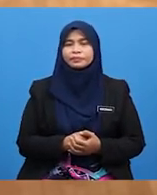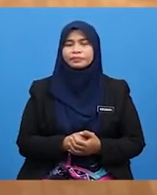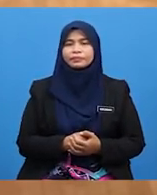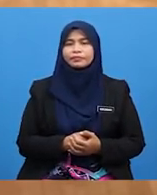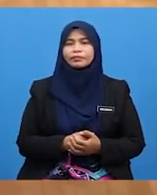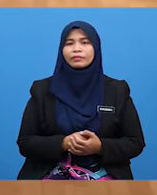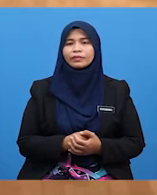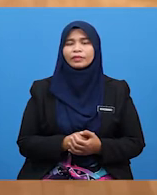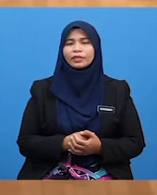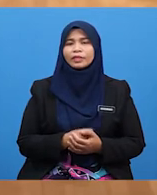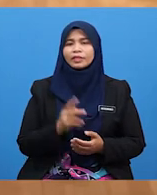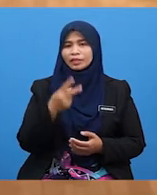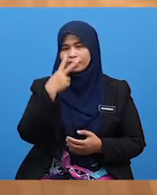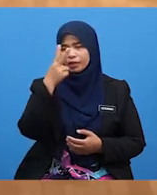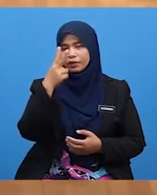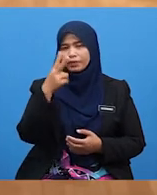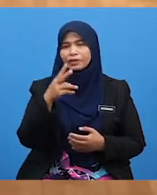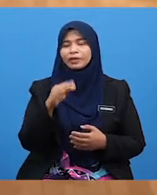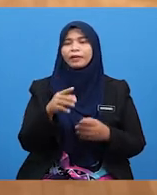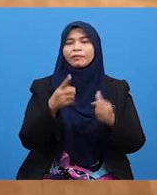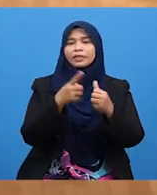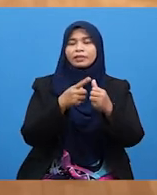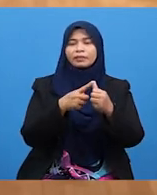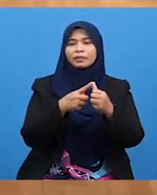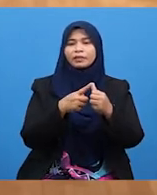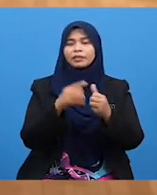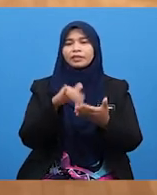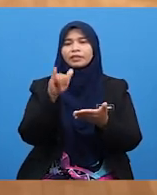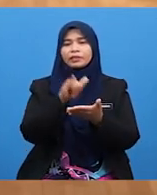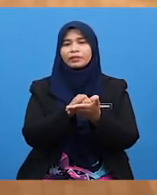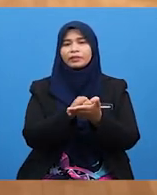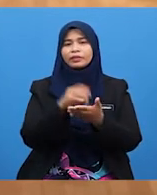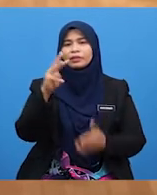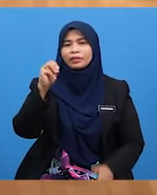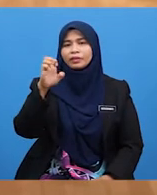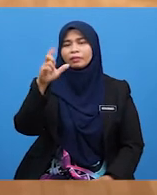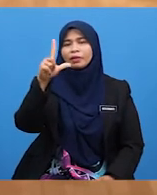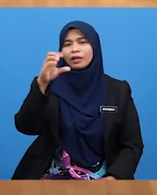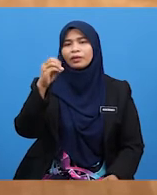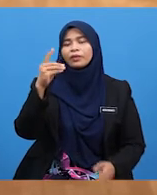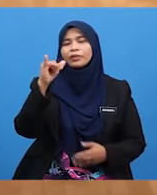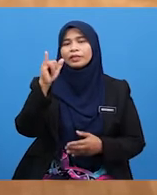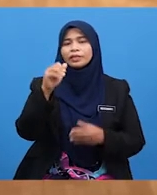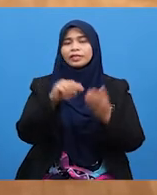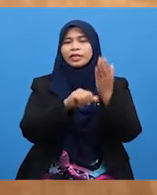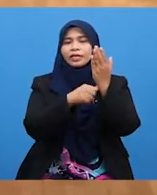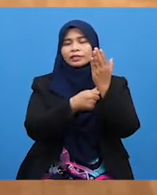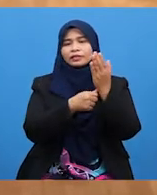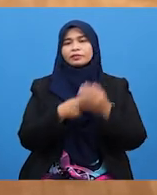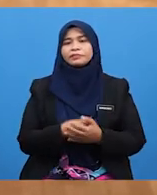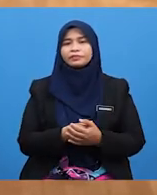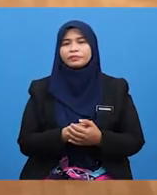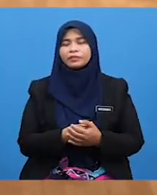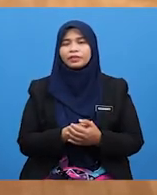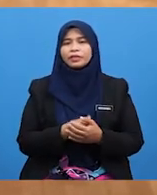pergi kepada teknik nyanyian Melayu asli yang pertama, iaitu melodi asas. Okey, melodi asas lagu